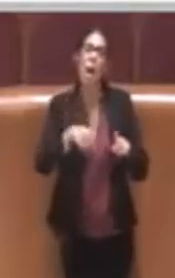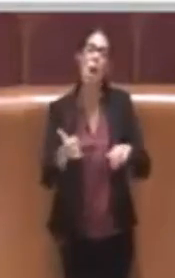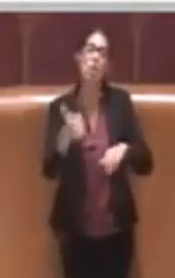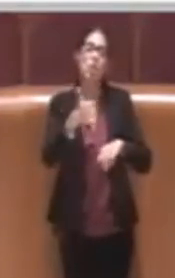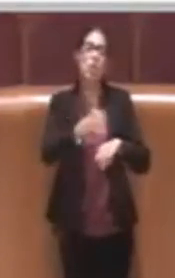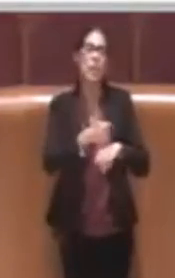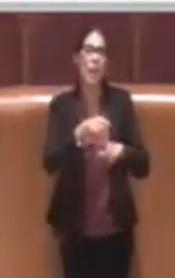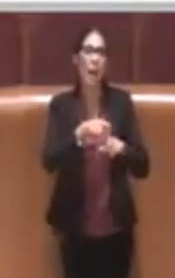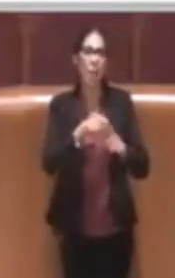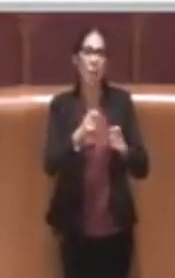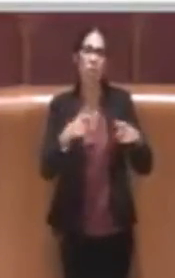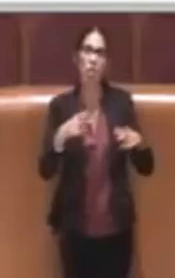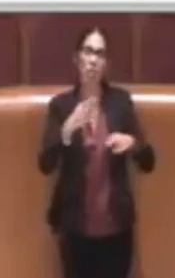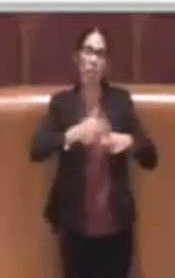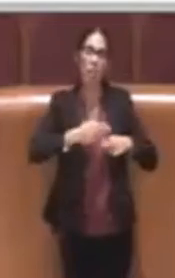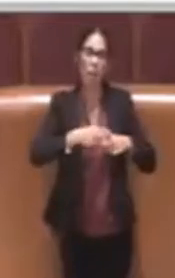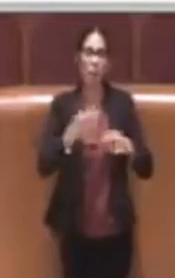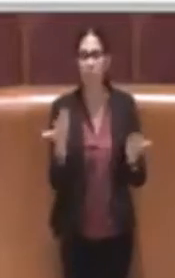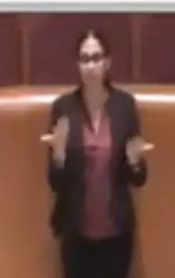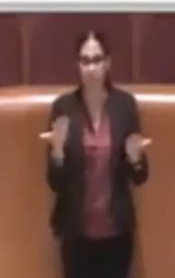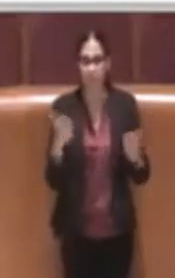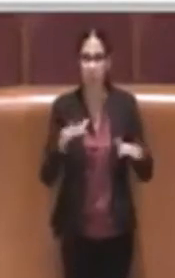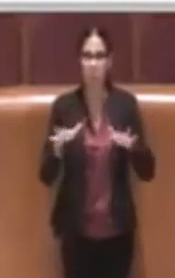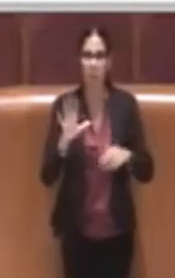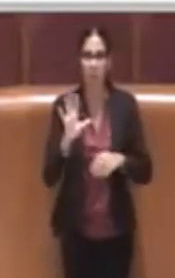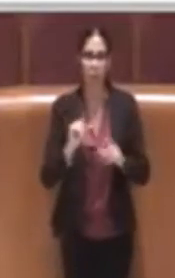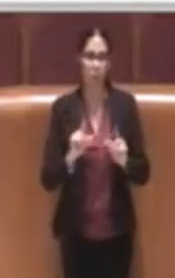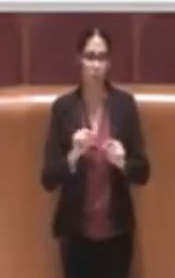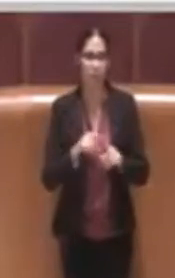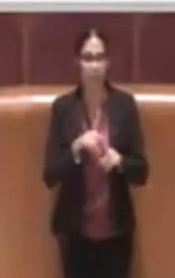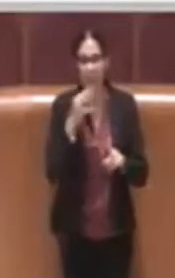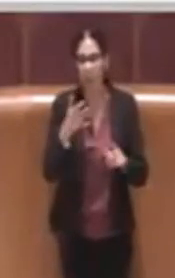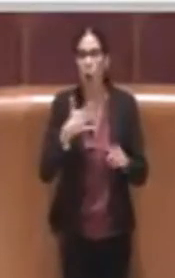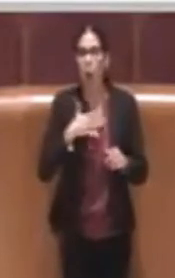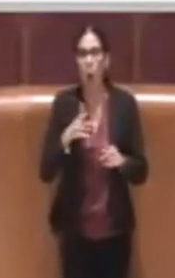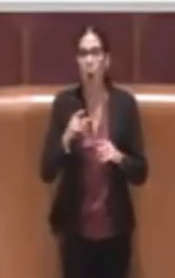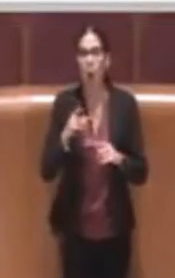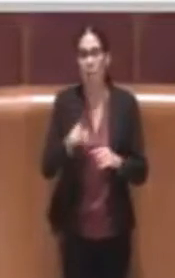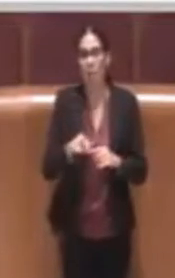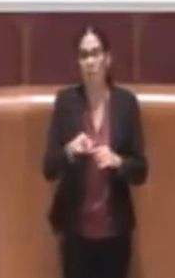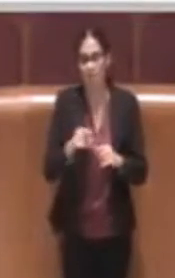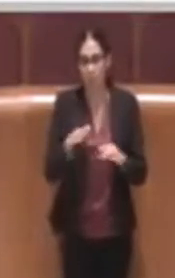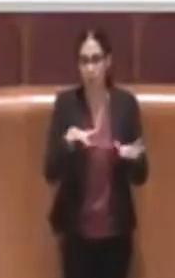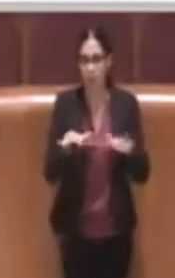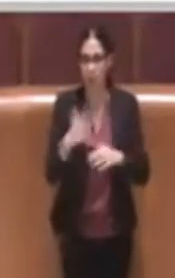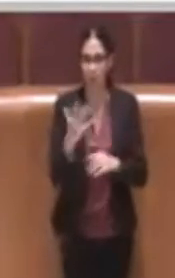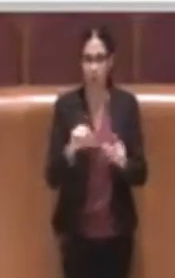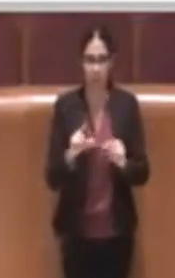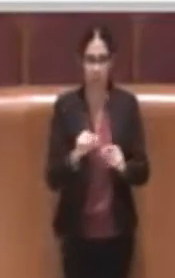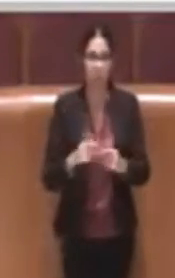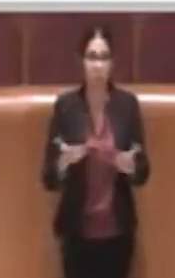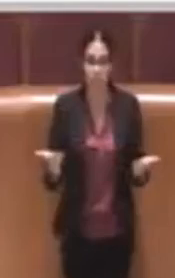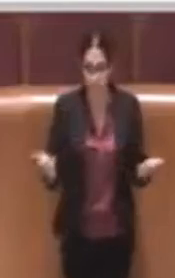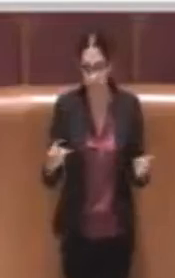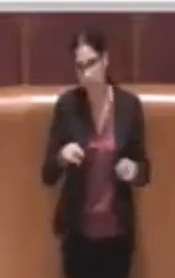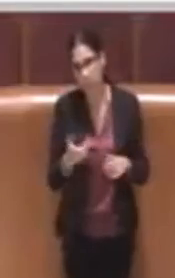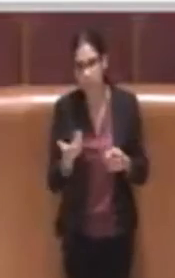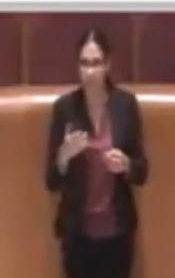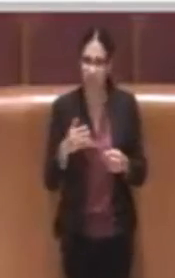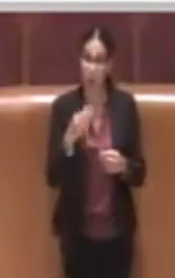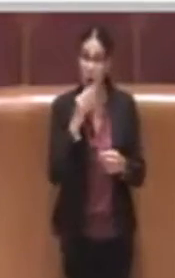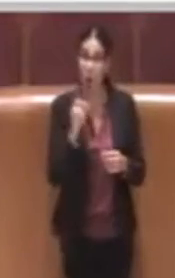che leggiamo nella narrazione dominante, la colpa è la loro. A questo punto gli incompetenti si